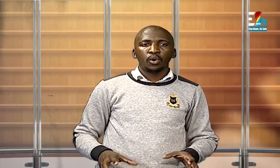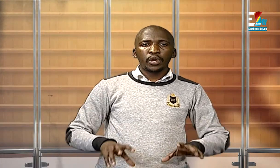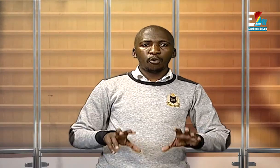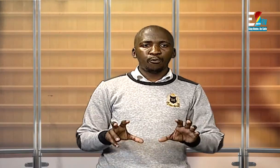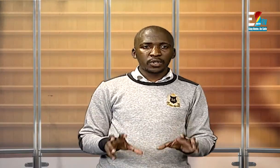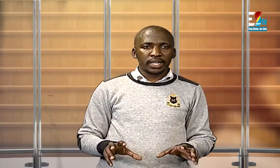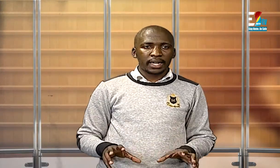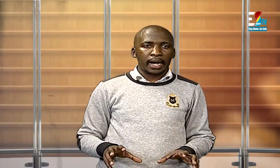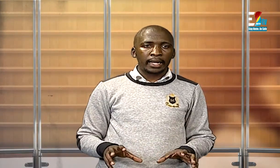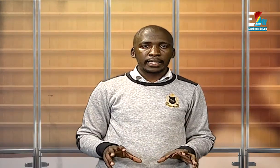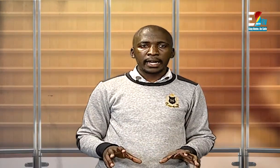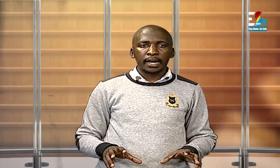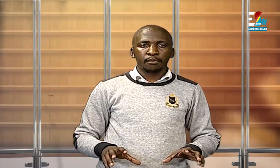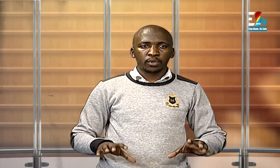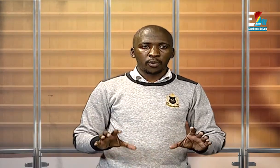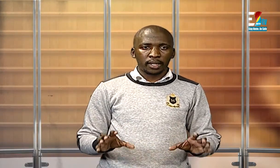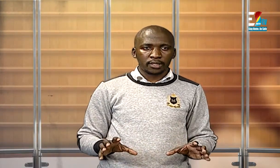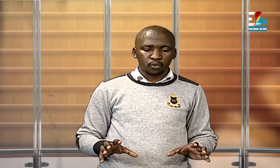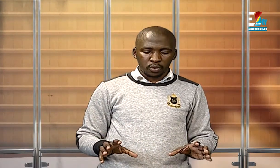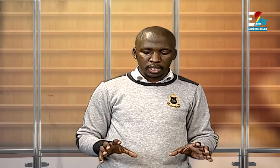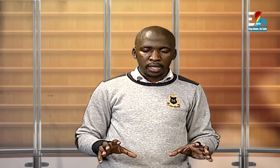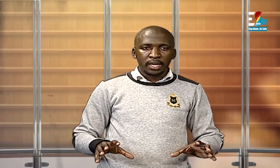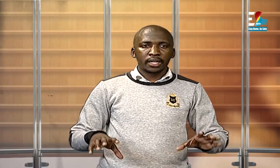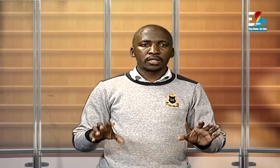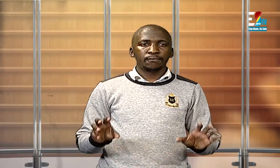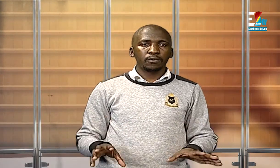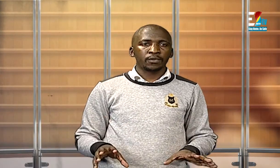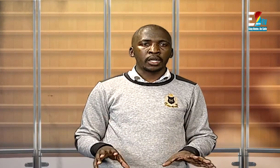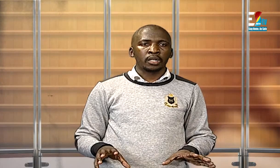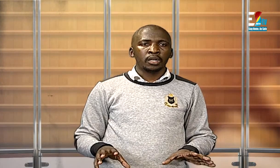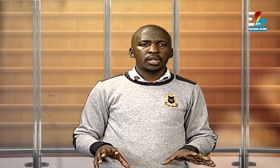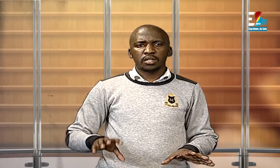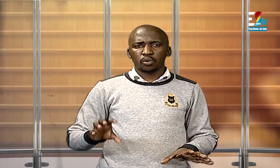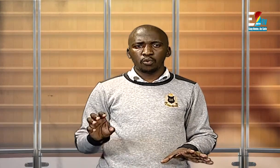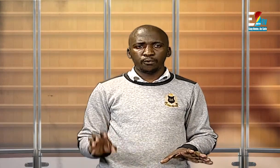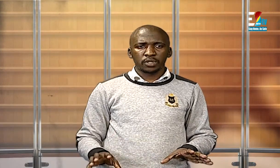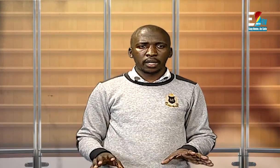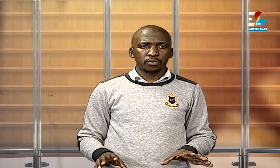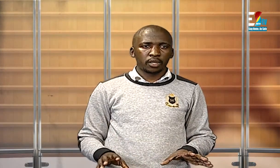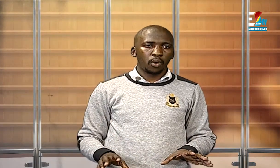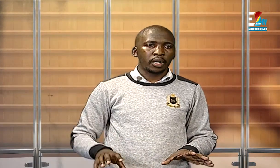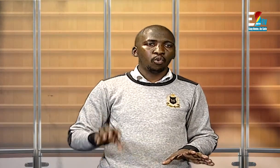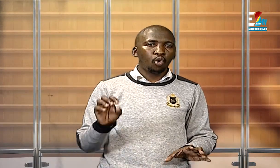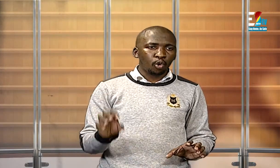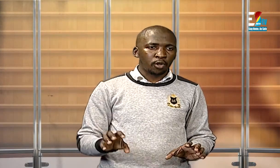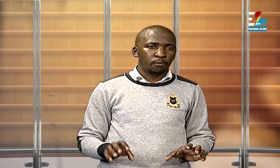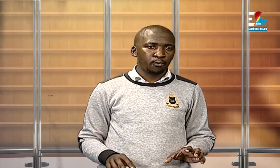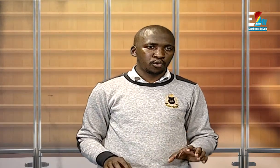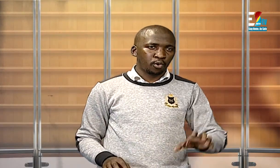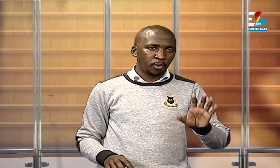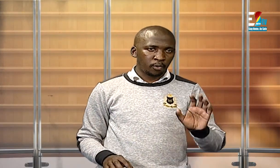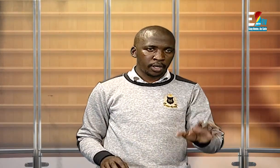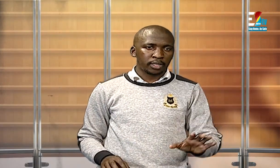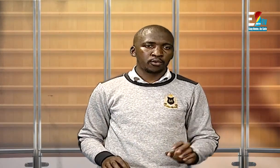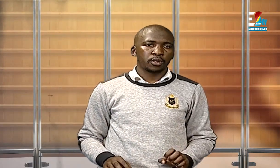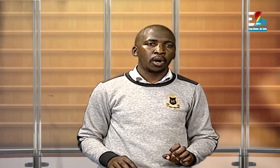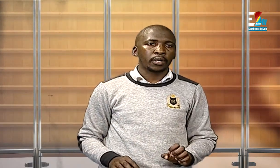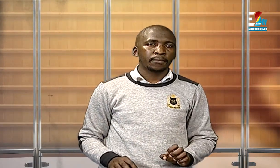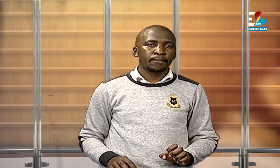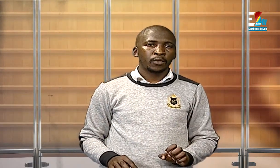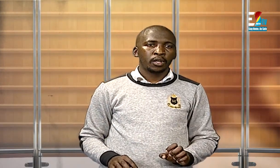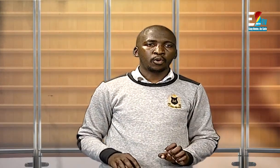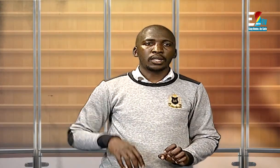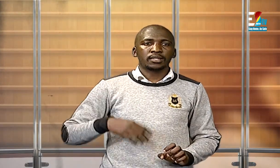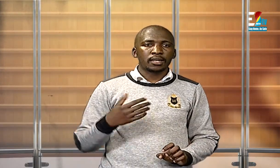letintfo kuye kufundzeke kahle nangabe utawukhanza ukuthi esifundweni nasikhufunza ngelusekwane ukhona umfundzi loke walugeca